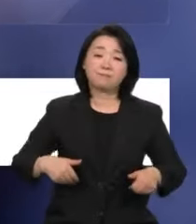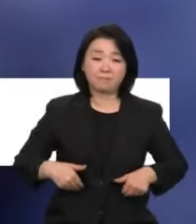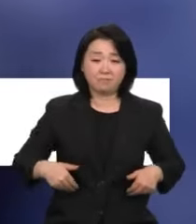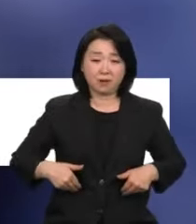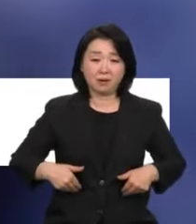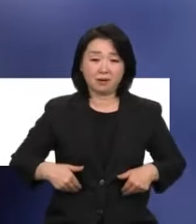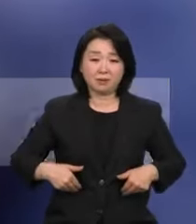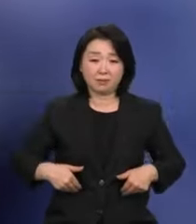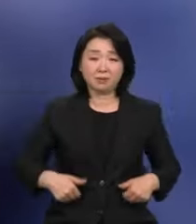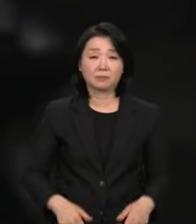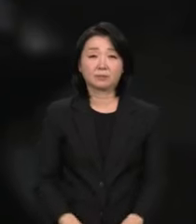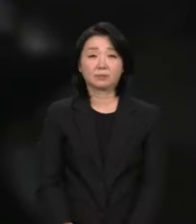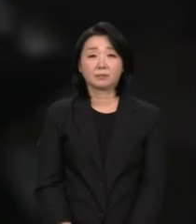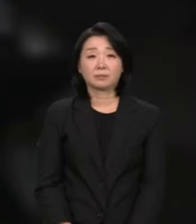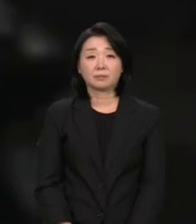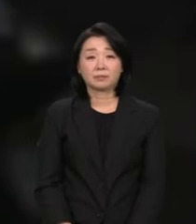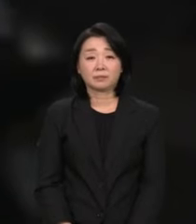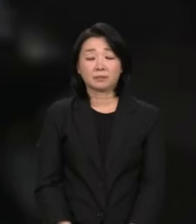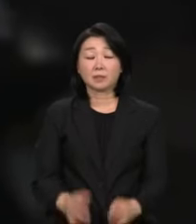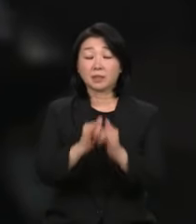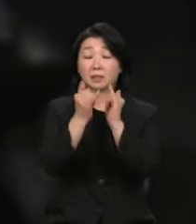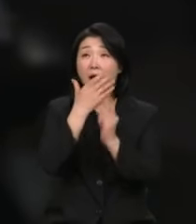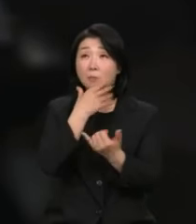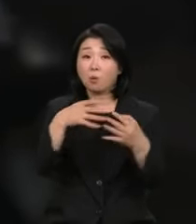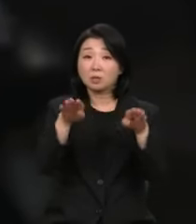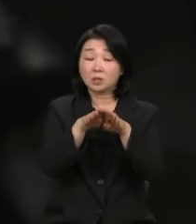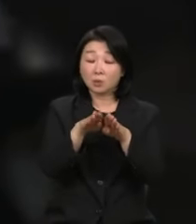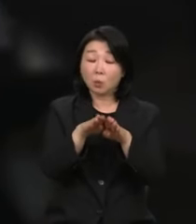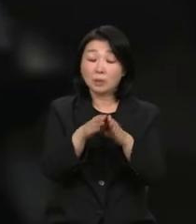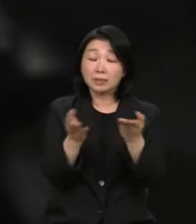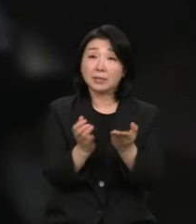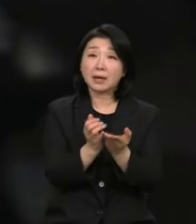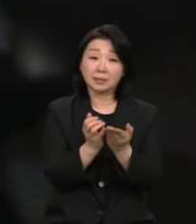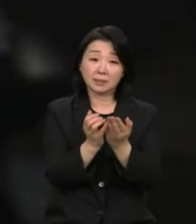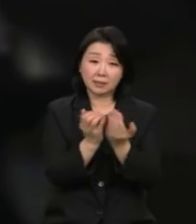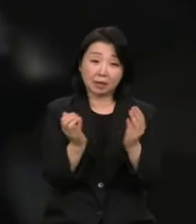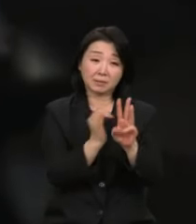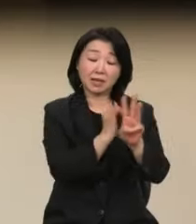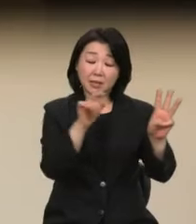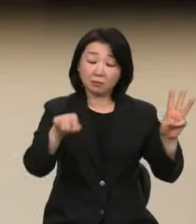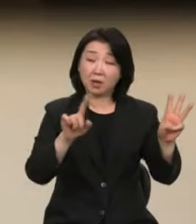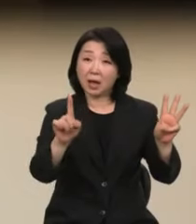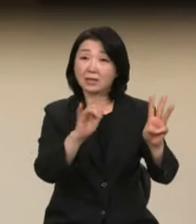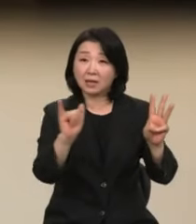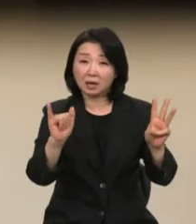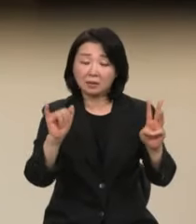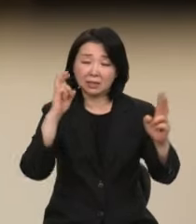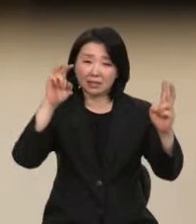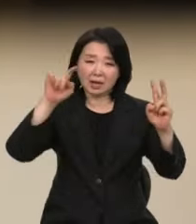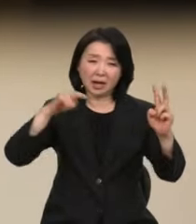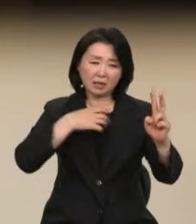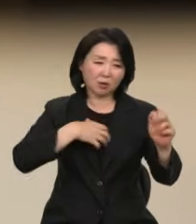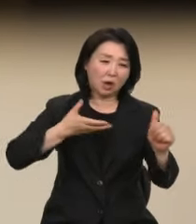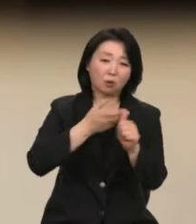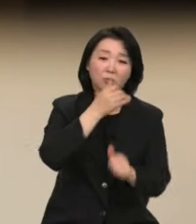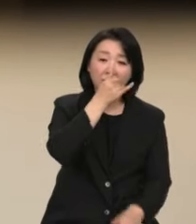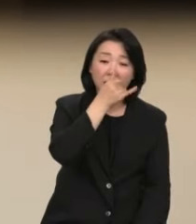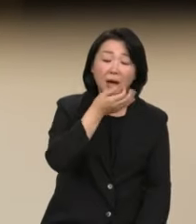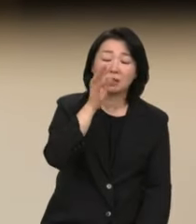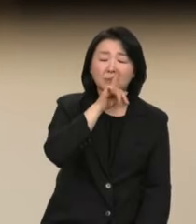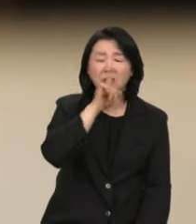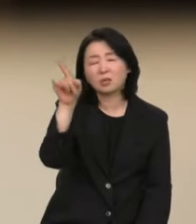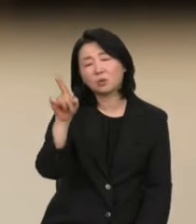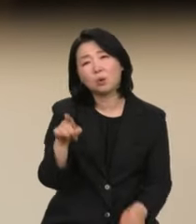이거에서 해당된다고 할 수 있죠. 사회복지시설 종사자 3명 가운데 1명꼴로 직장 내 괴롭힘을 경험하지만 이 가운데